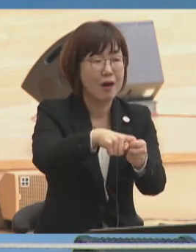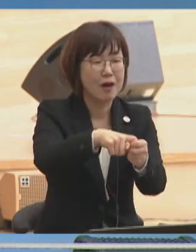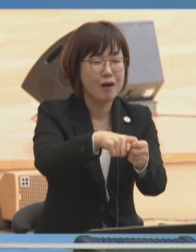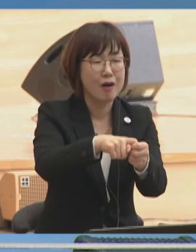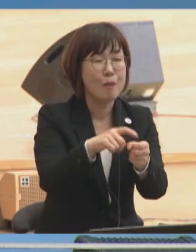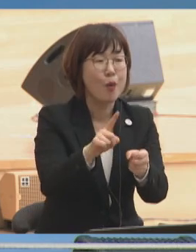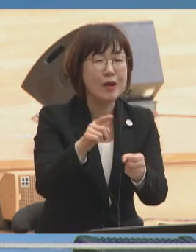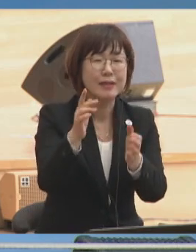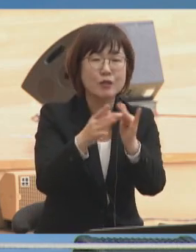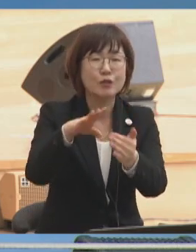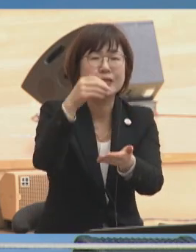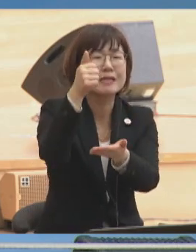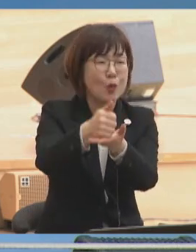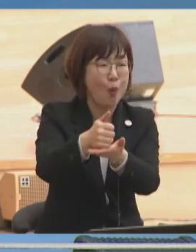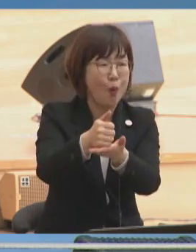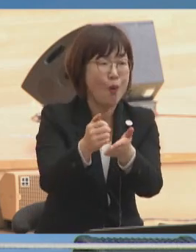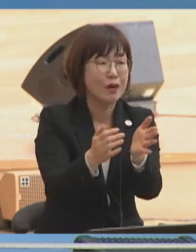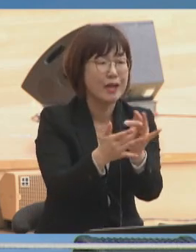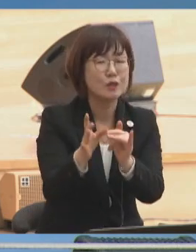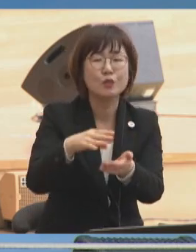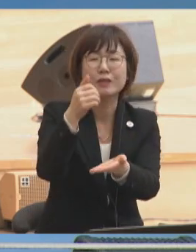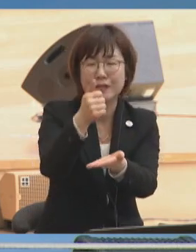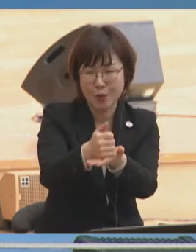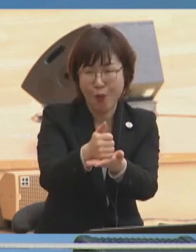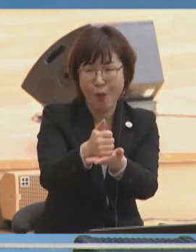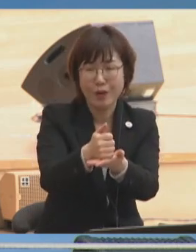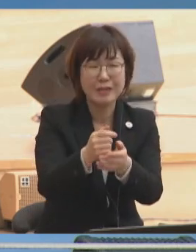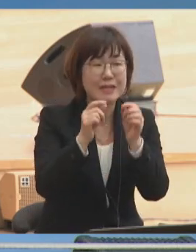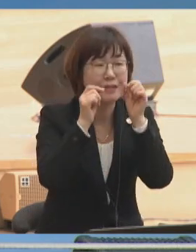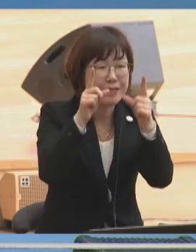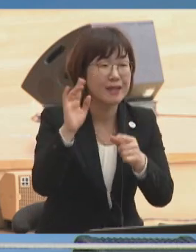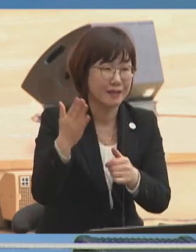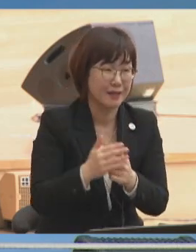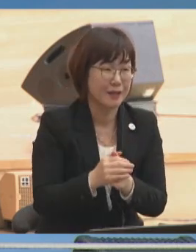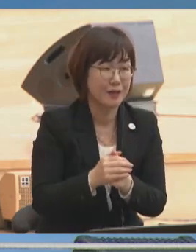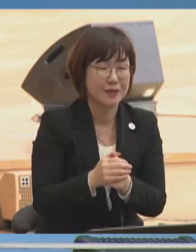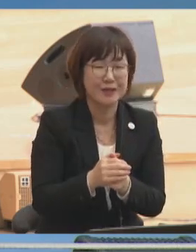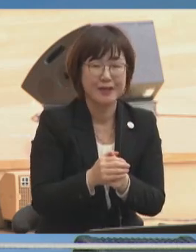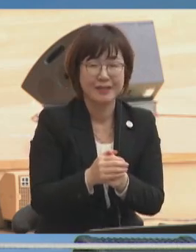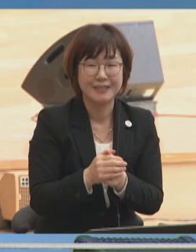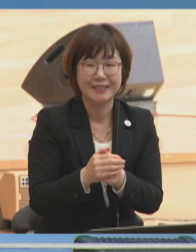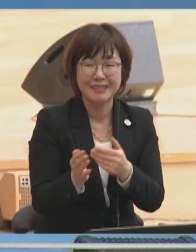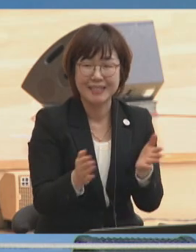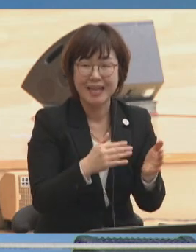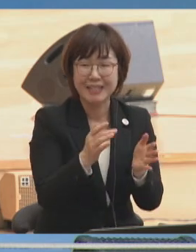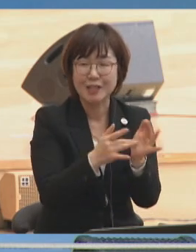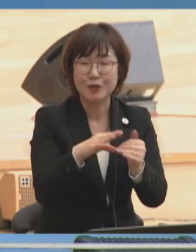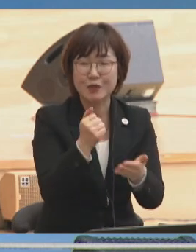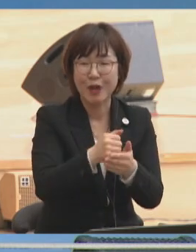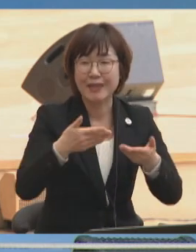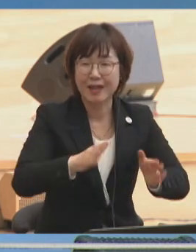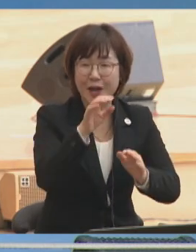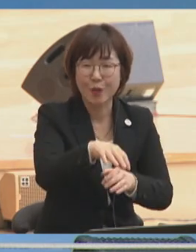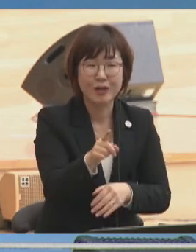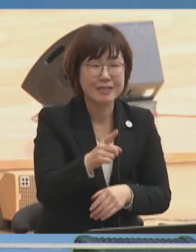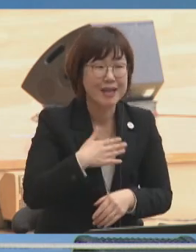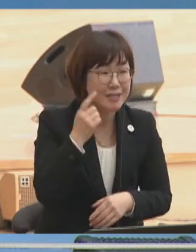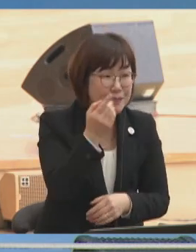예수 그리스도. 아멘이십니까? 그렇죠. 여러분, 예수님이 태어나신 곳이 어디예요? 예수님이 태어나신